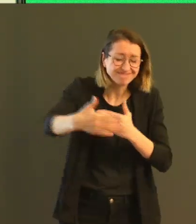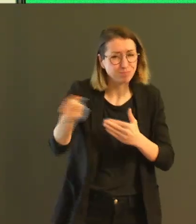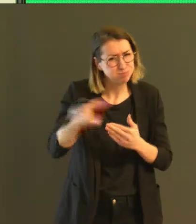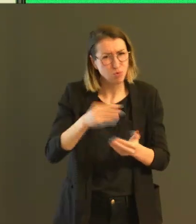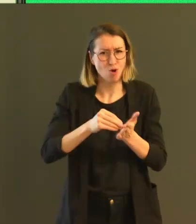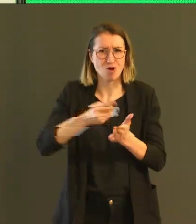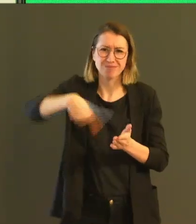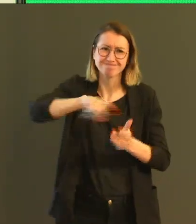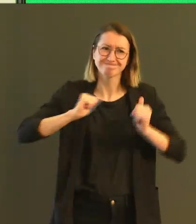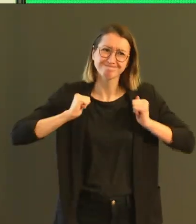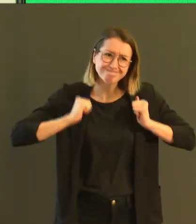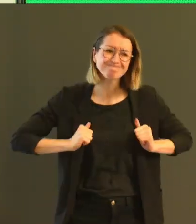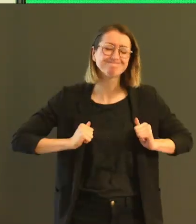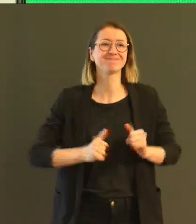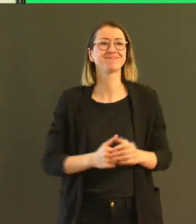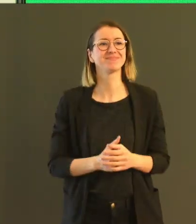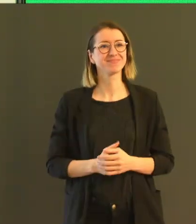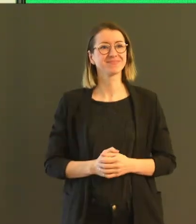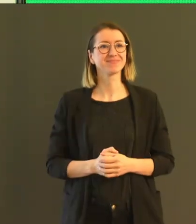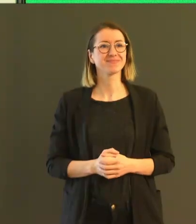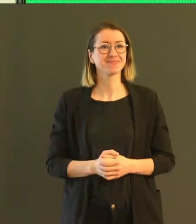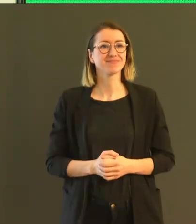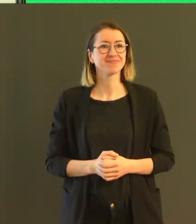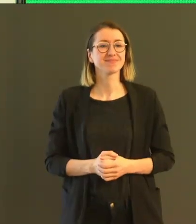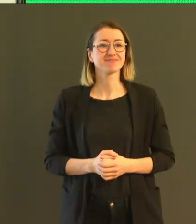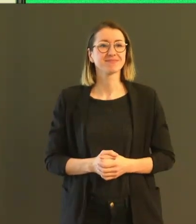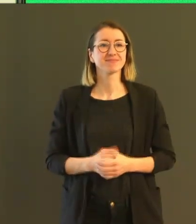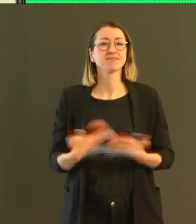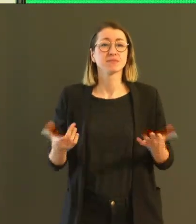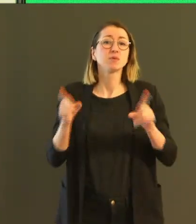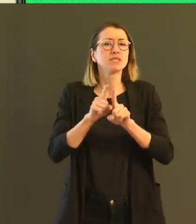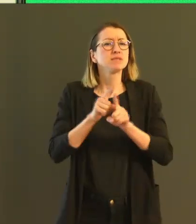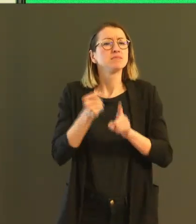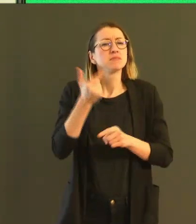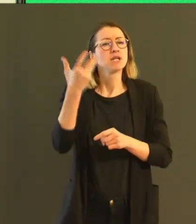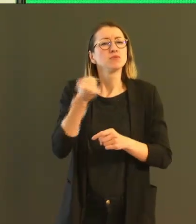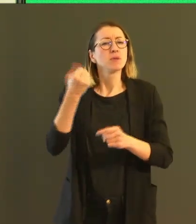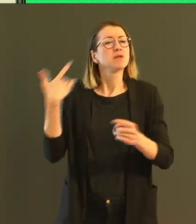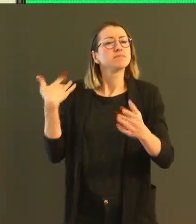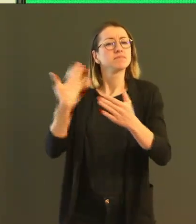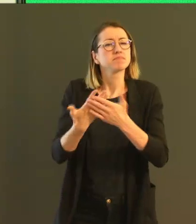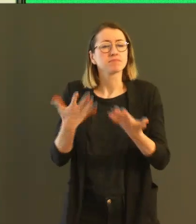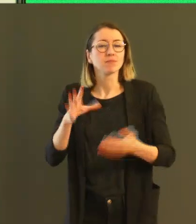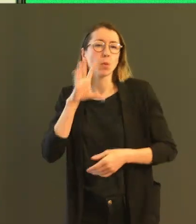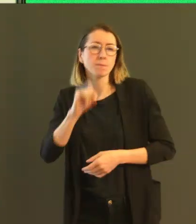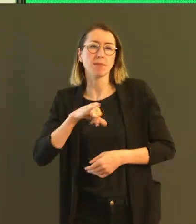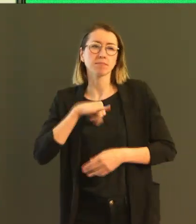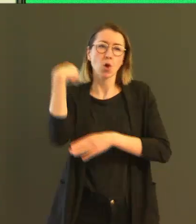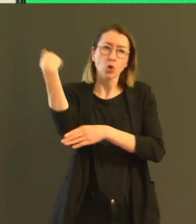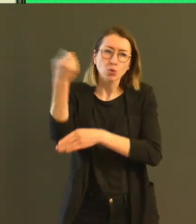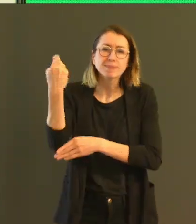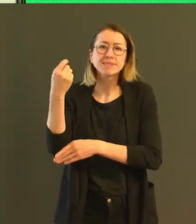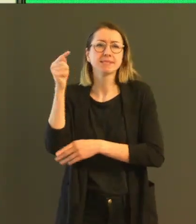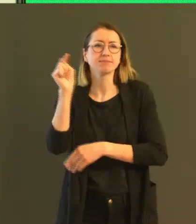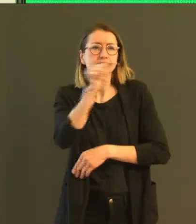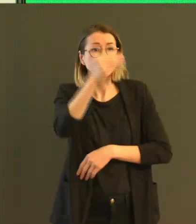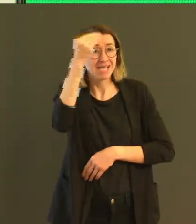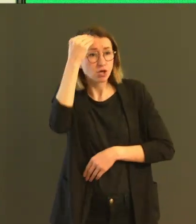dernière on a remarqué qu' énormément d'entreprises et d'écoles ont pris des initiatives pour pouvoir reprendre leurs activités de manière